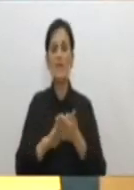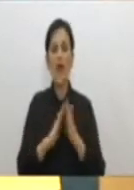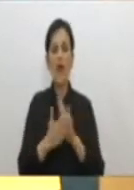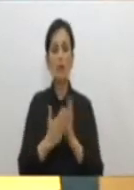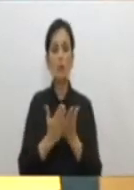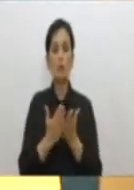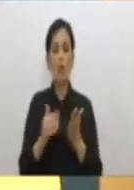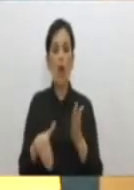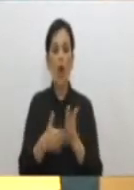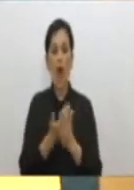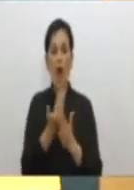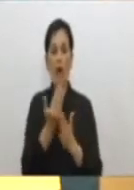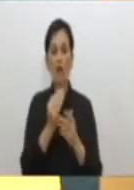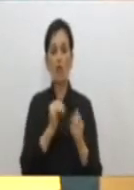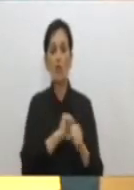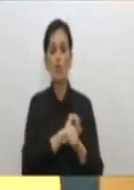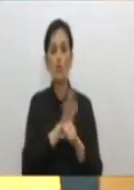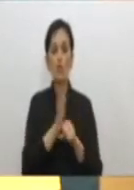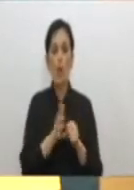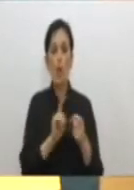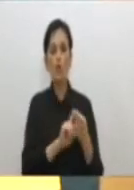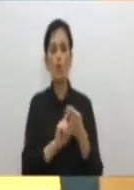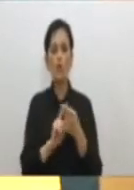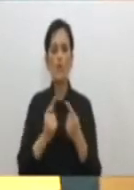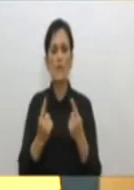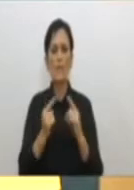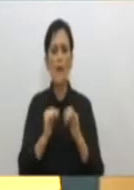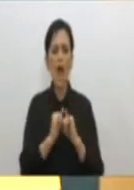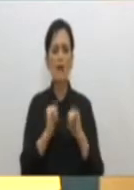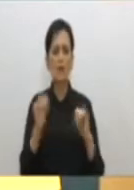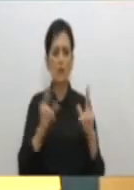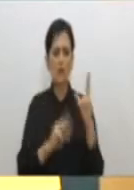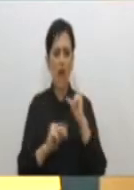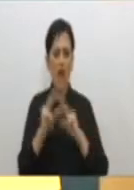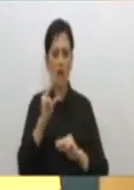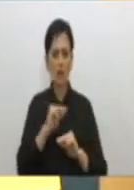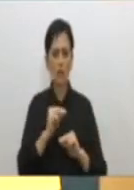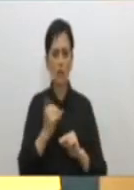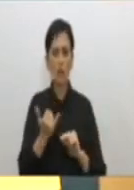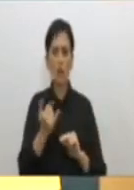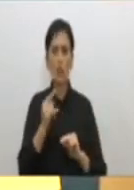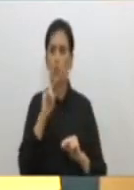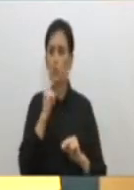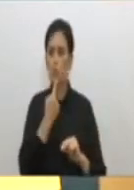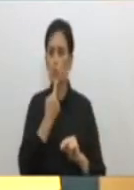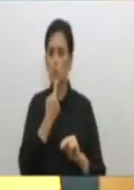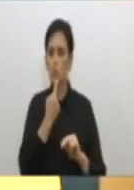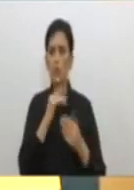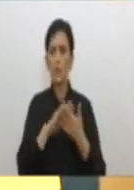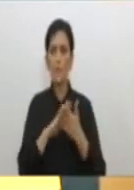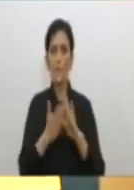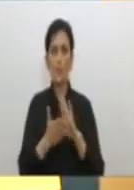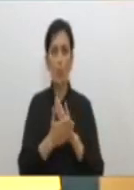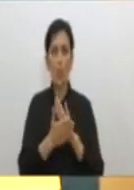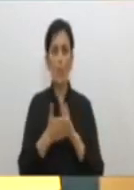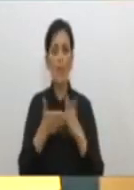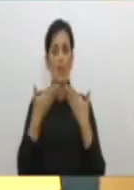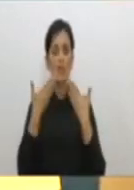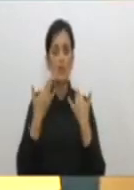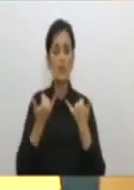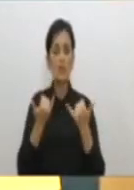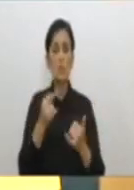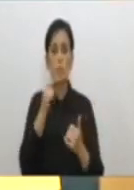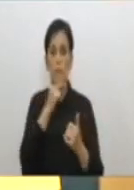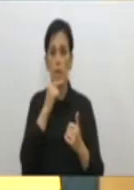ახალი კორონავირუსის მასობრივი გავრცელების გათვალისწინებით შექმნილი რთული მდგომარეობის შესაბამისად